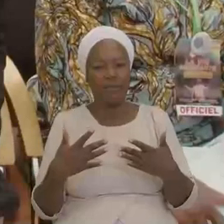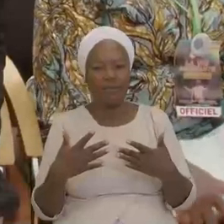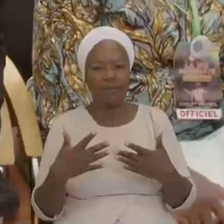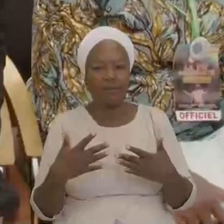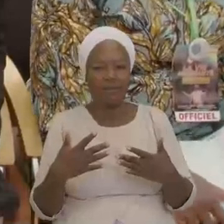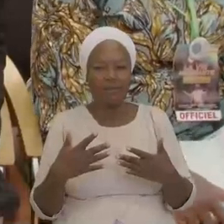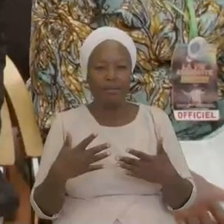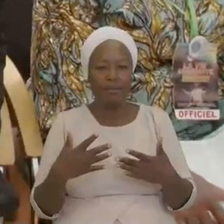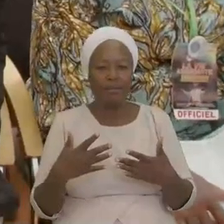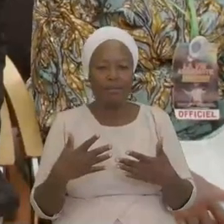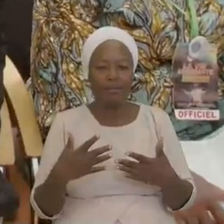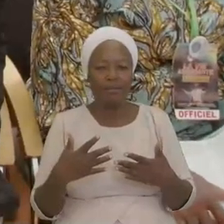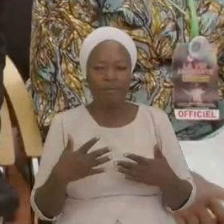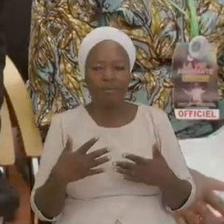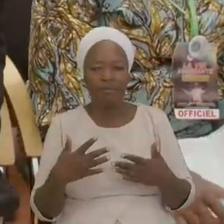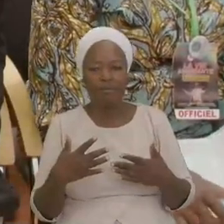vie.